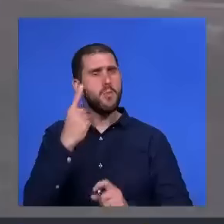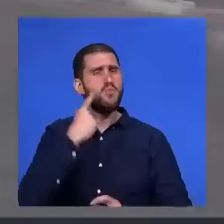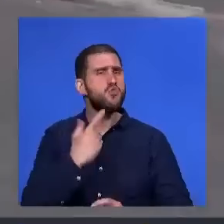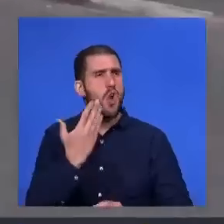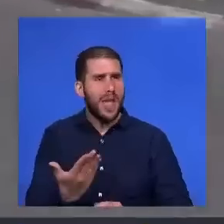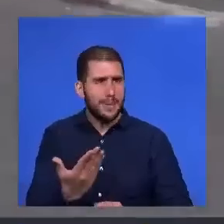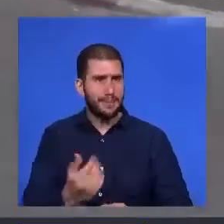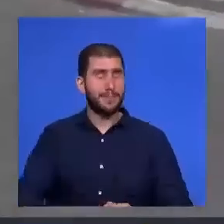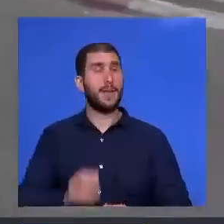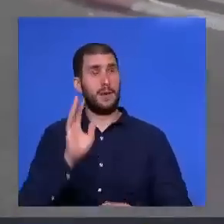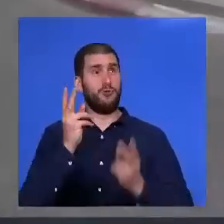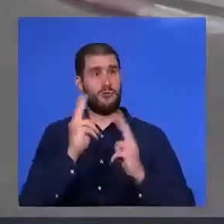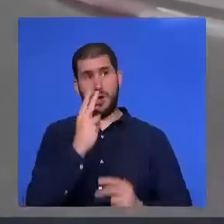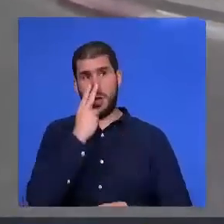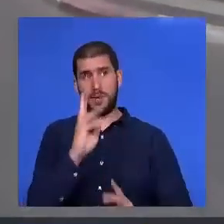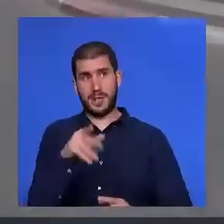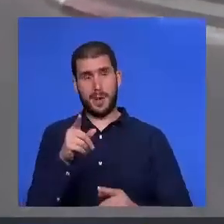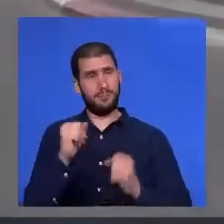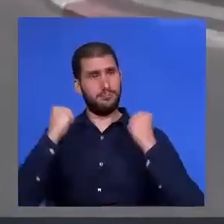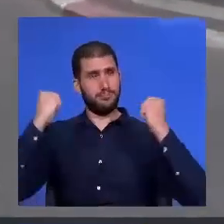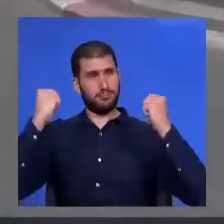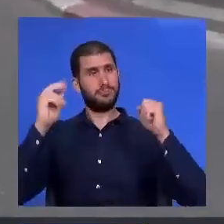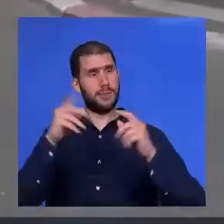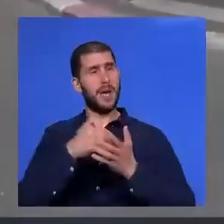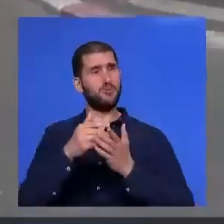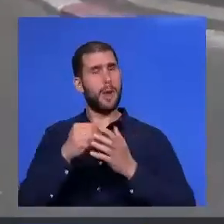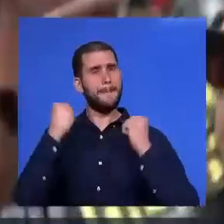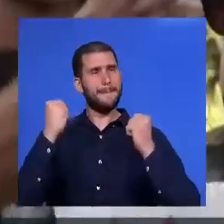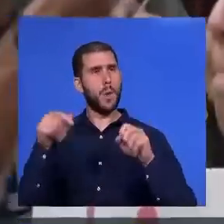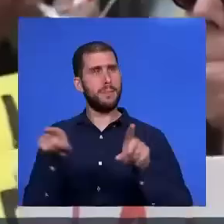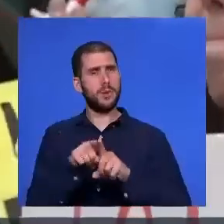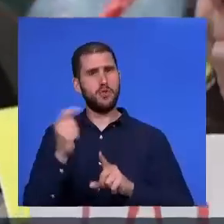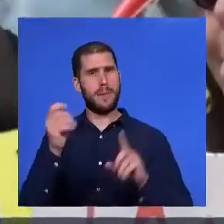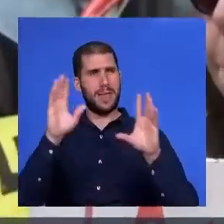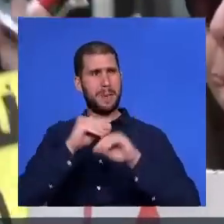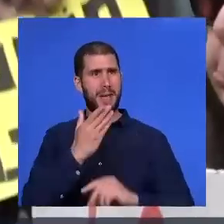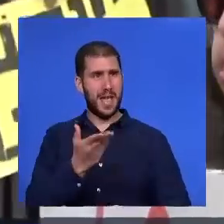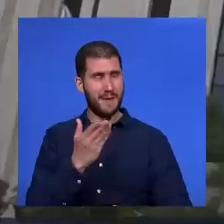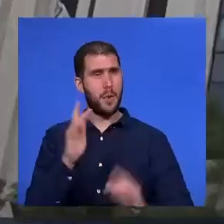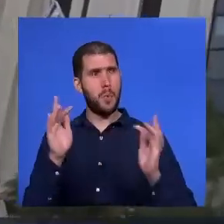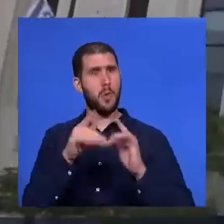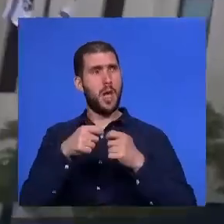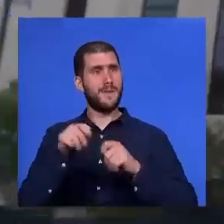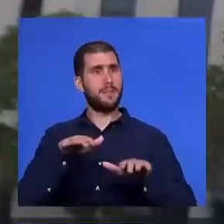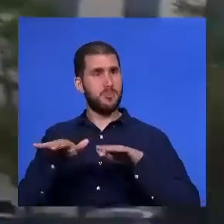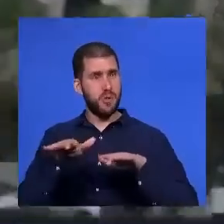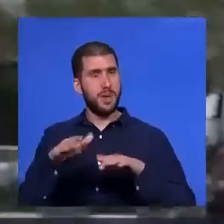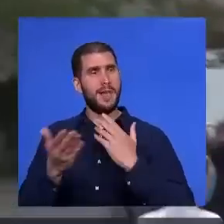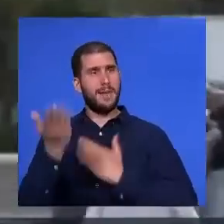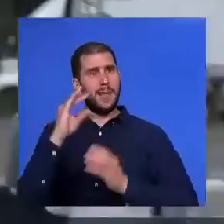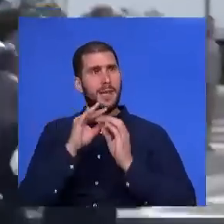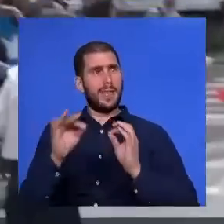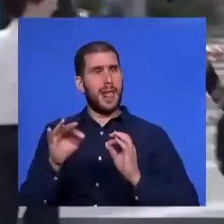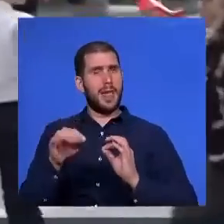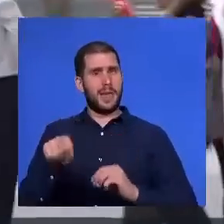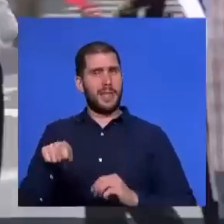מושחתים. כך שאפשר לראות גם את המפגן הזה כהמשך של המחאות במוצאי השבת מול חברי הממשלה ולקראת תחילתו